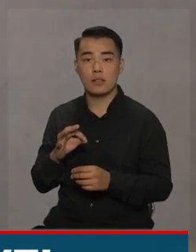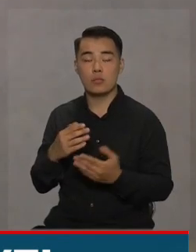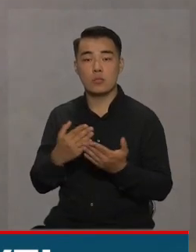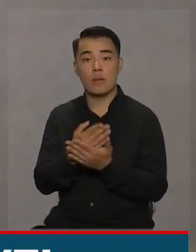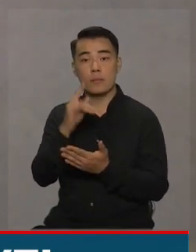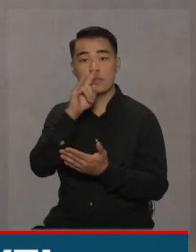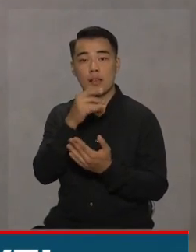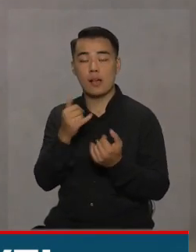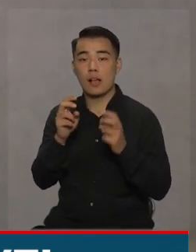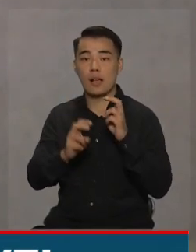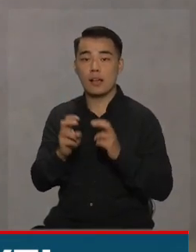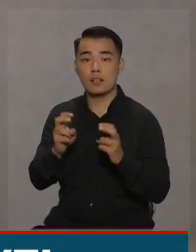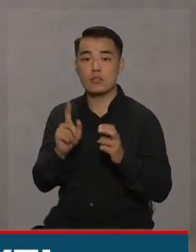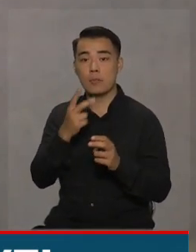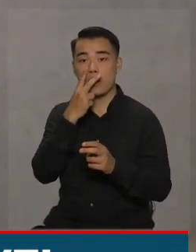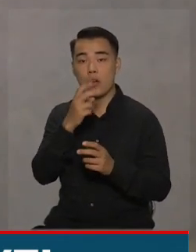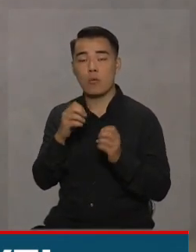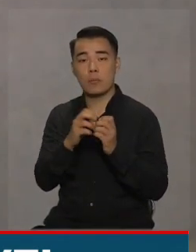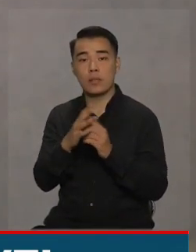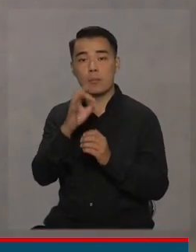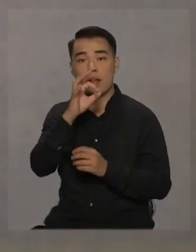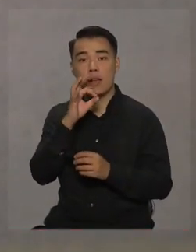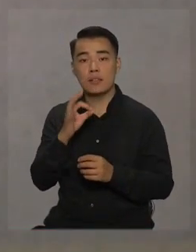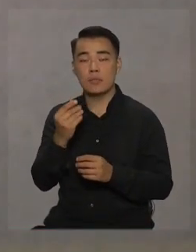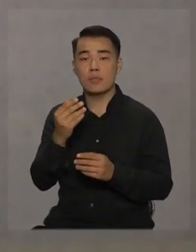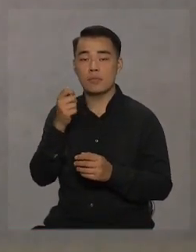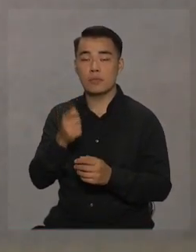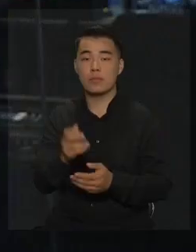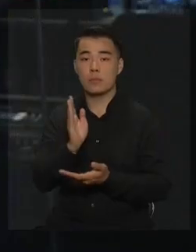жанар жағармай станцияларға қарағанда 15% бағасы төмен.